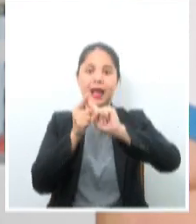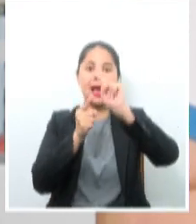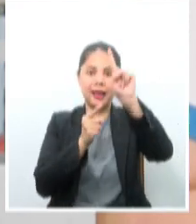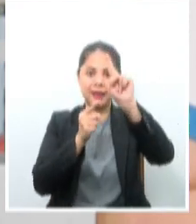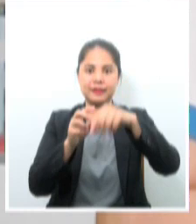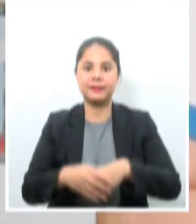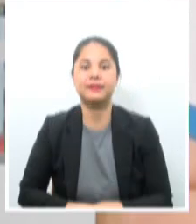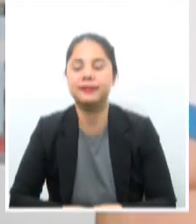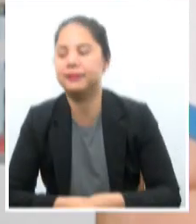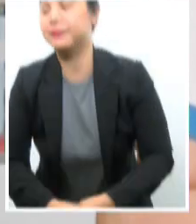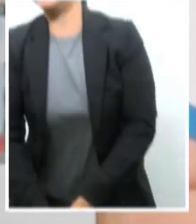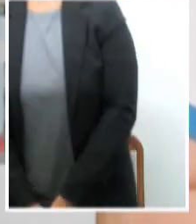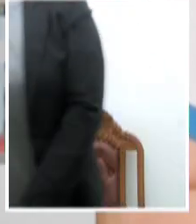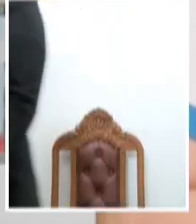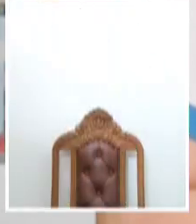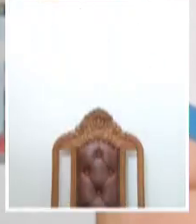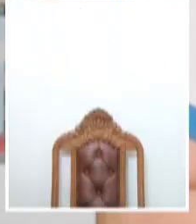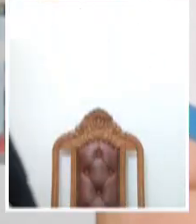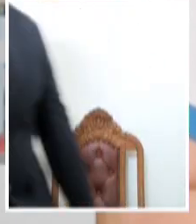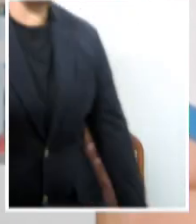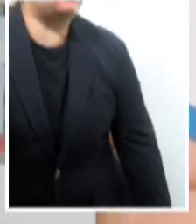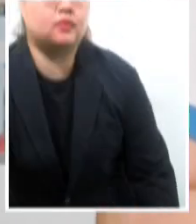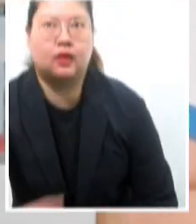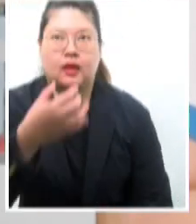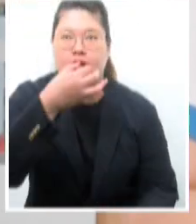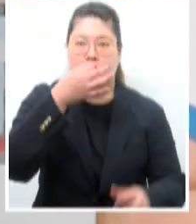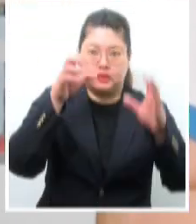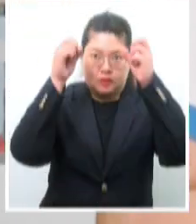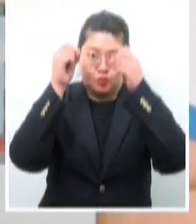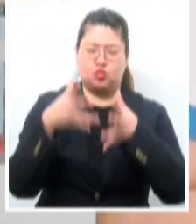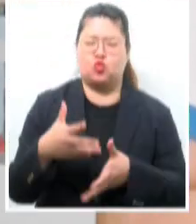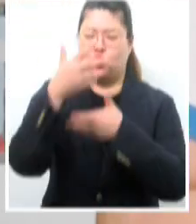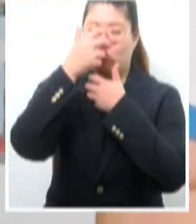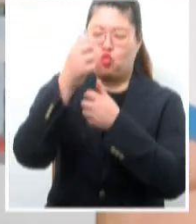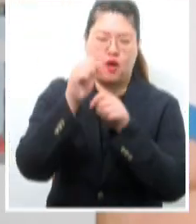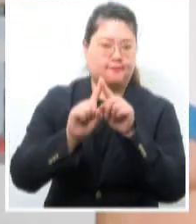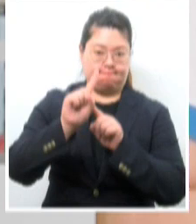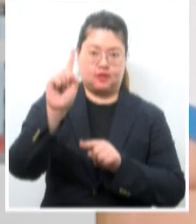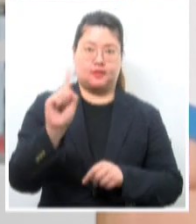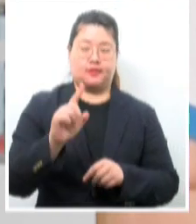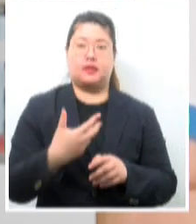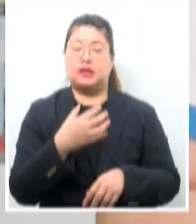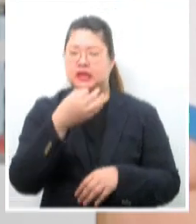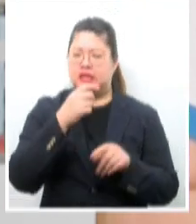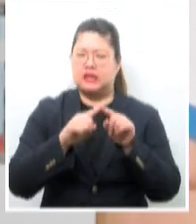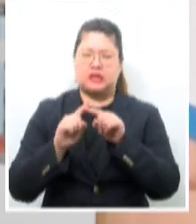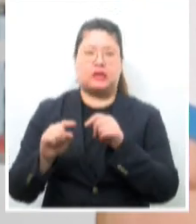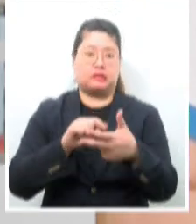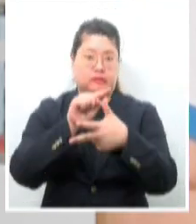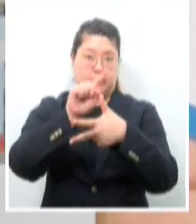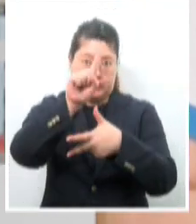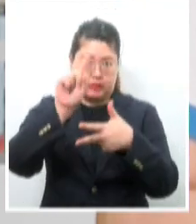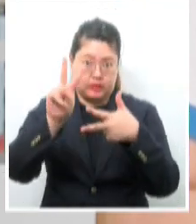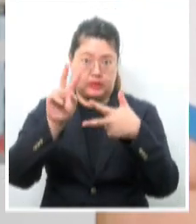ที่1เลยค่ะน่าชื่นใจมากๆค่ะก็คืออาชีพคุณครูนะคะแต่สิ่งที่น่าสนใจไปยิ่งกว่านั้นค่ะนอกจากท็อป3ที่